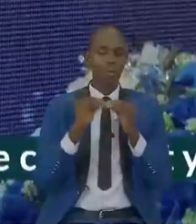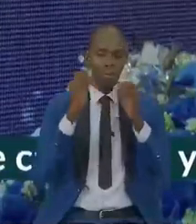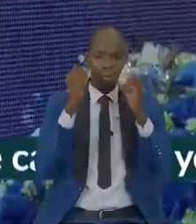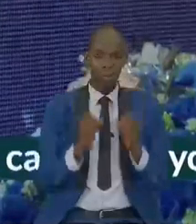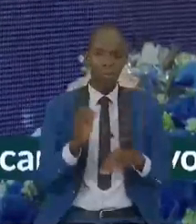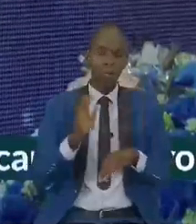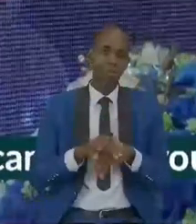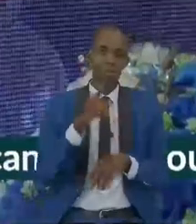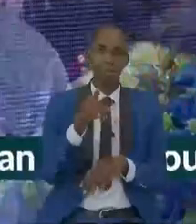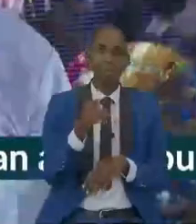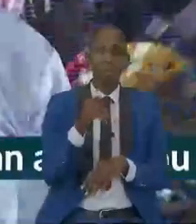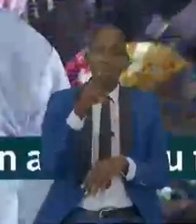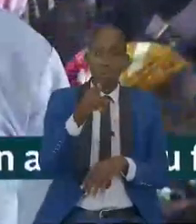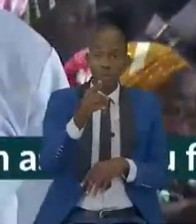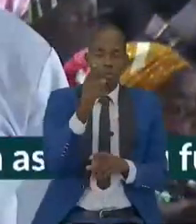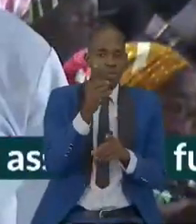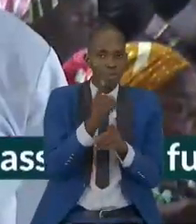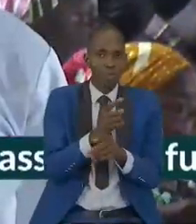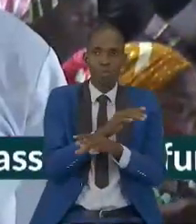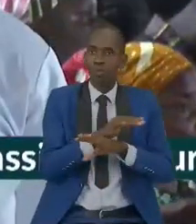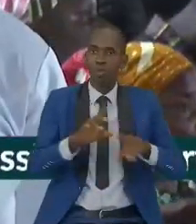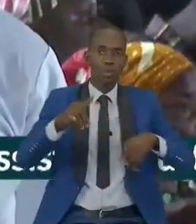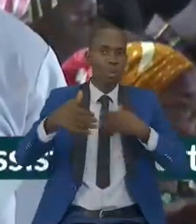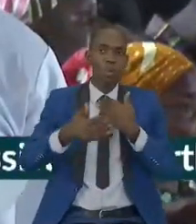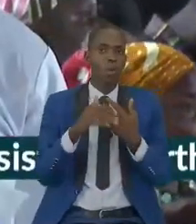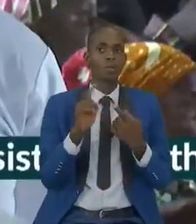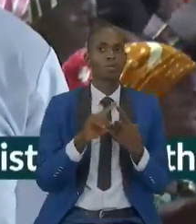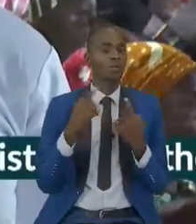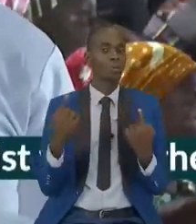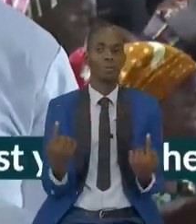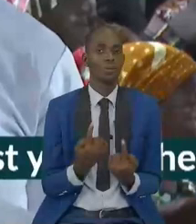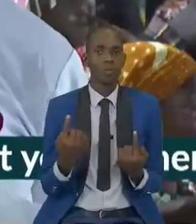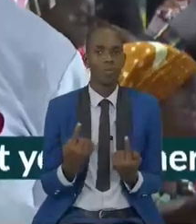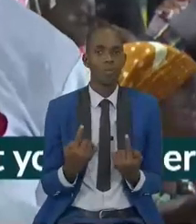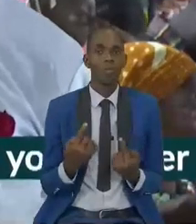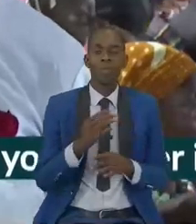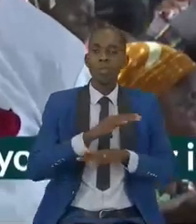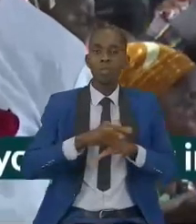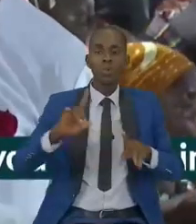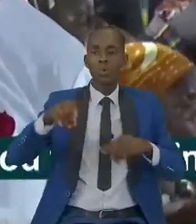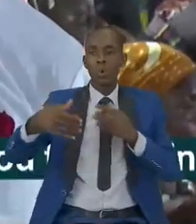Abordons tous ceux qui ont donné leur vie au Seigneur pour prendre leur nom, leur adresse.